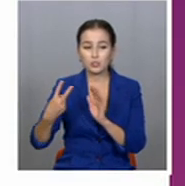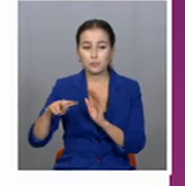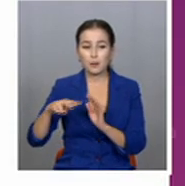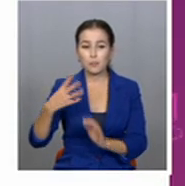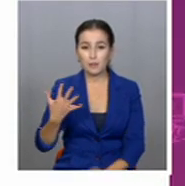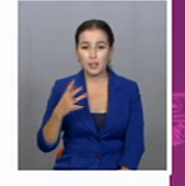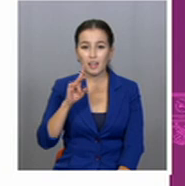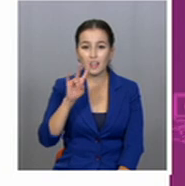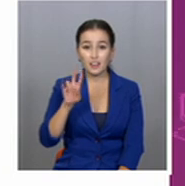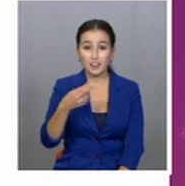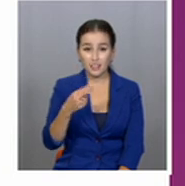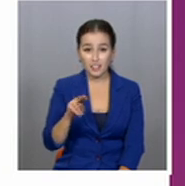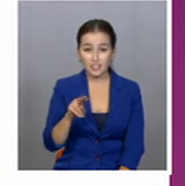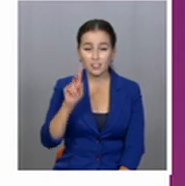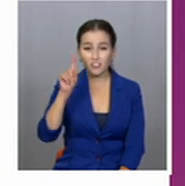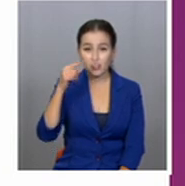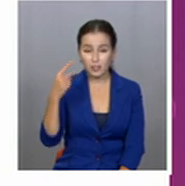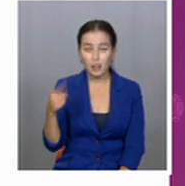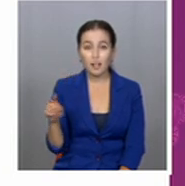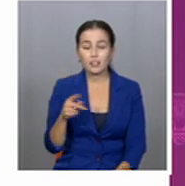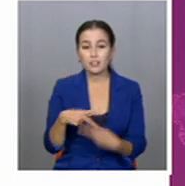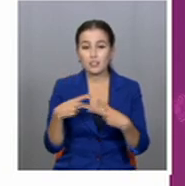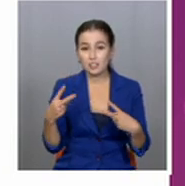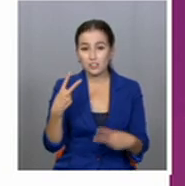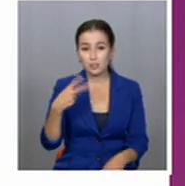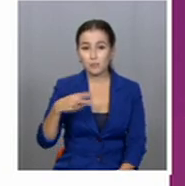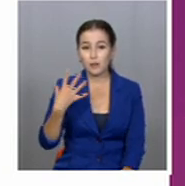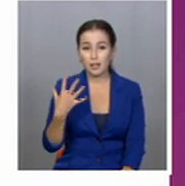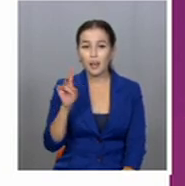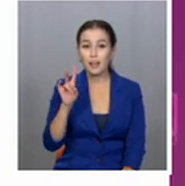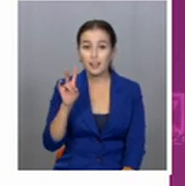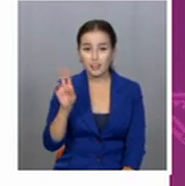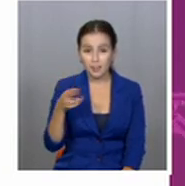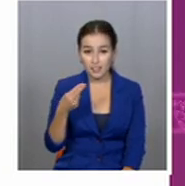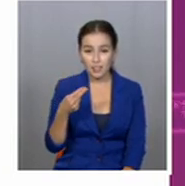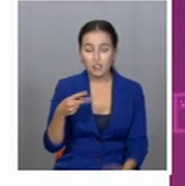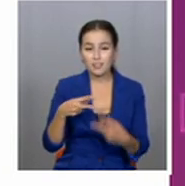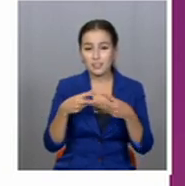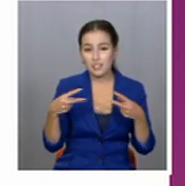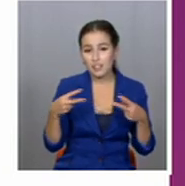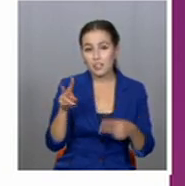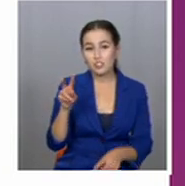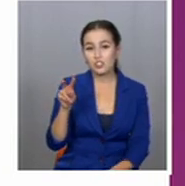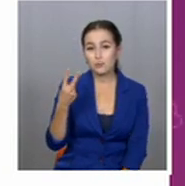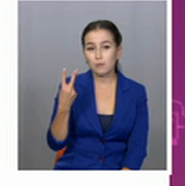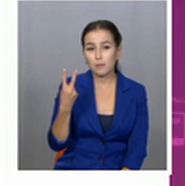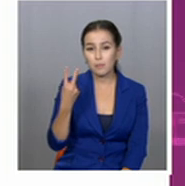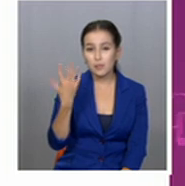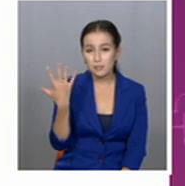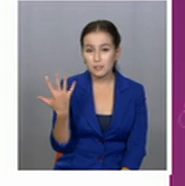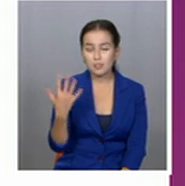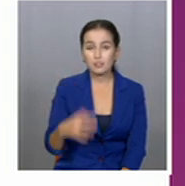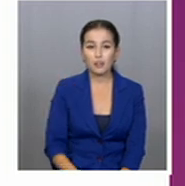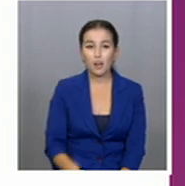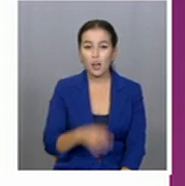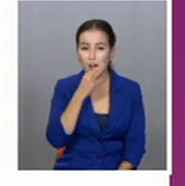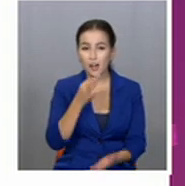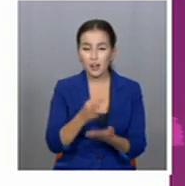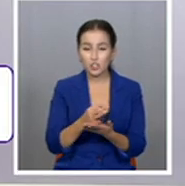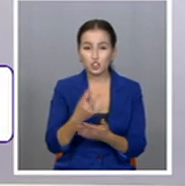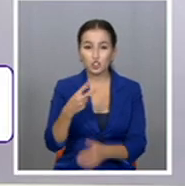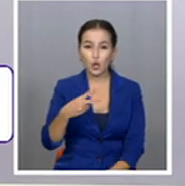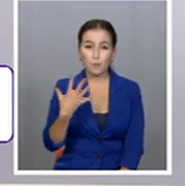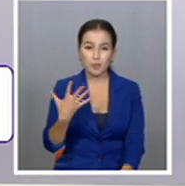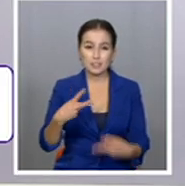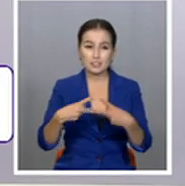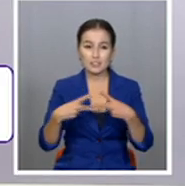N-дінің квадраты 625-ке тең. Демек, N-ді 25-ке тең. Жауабы 25-ке